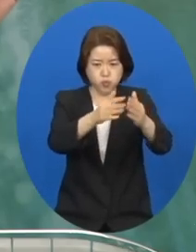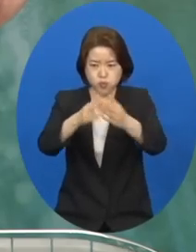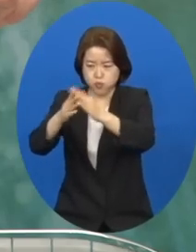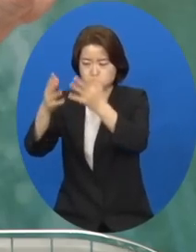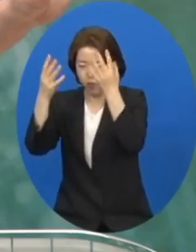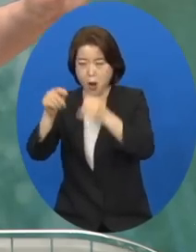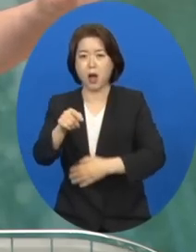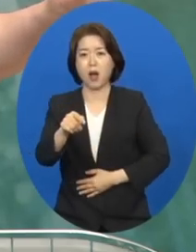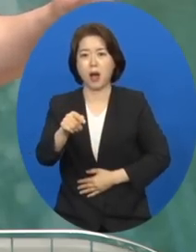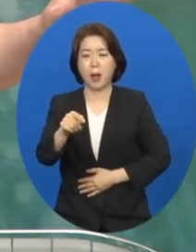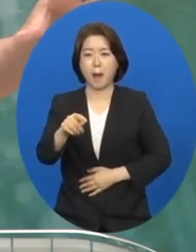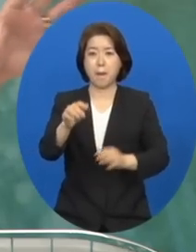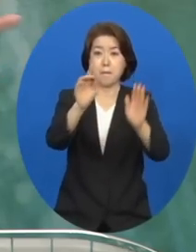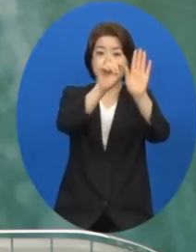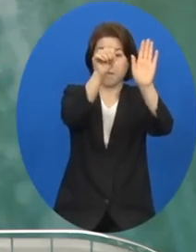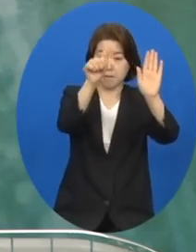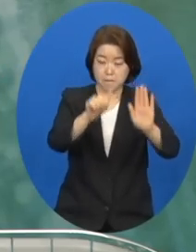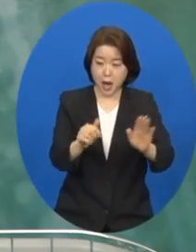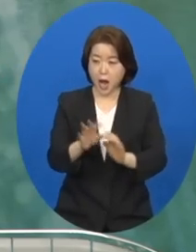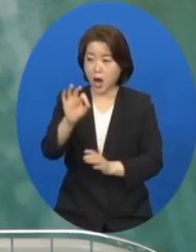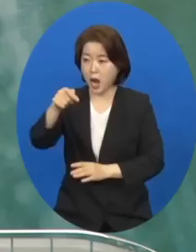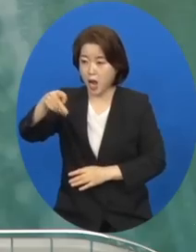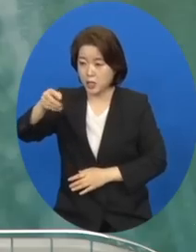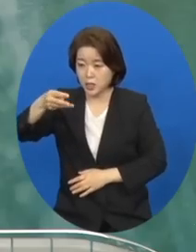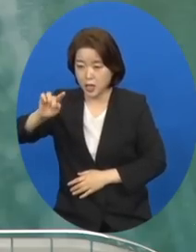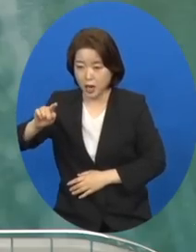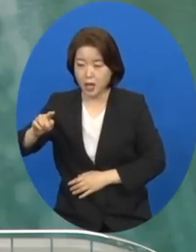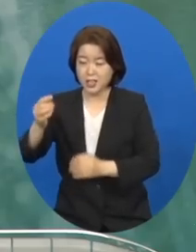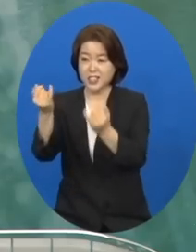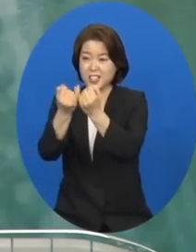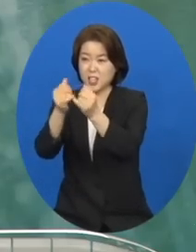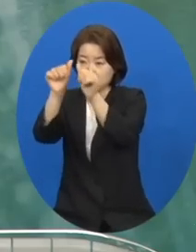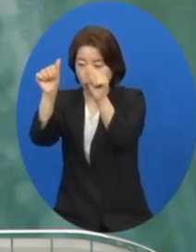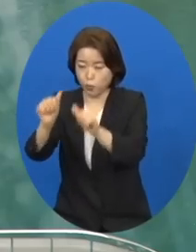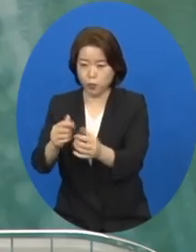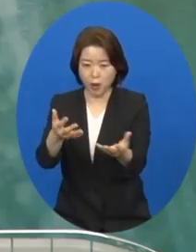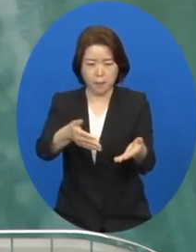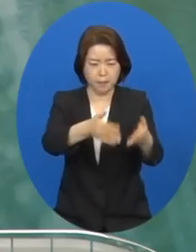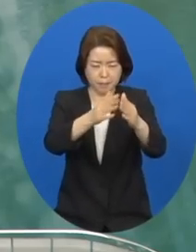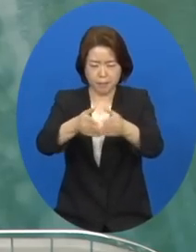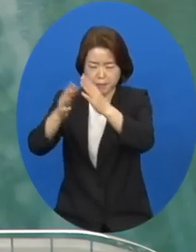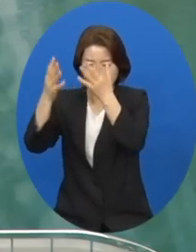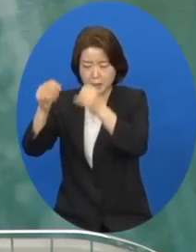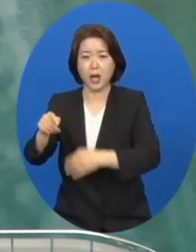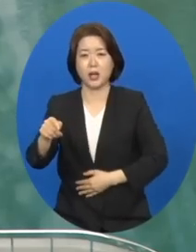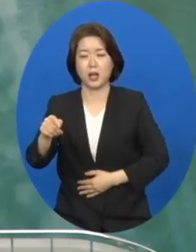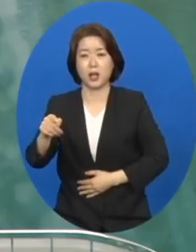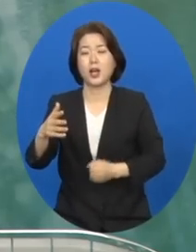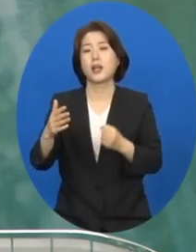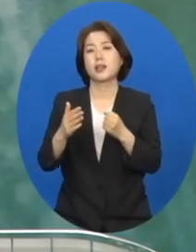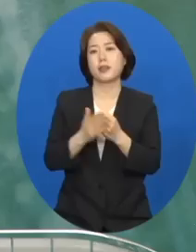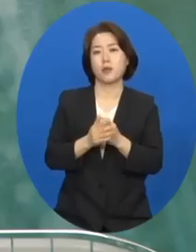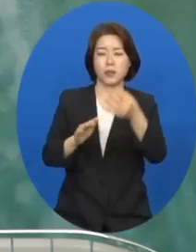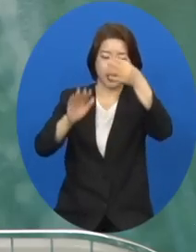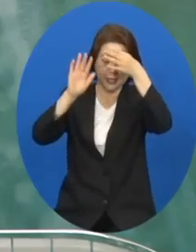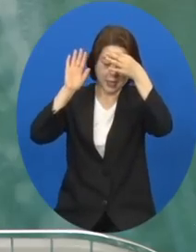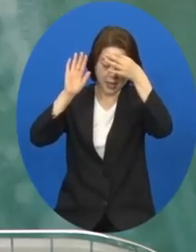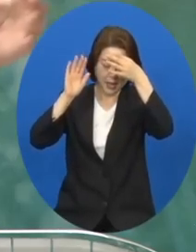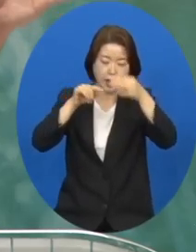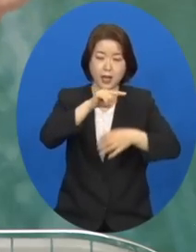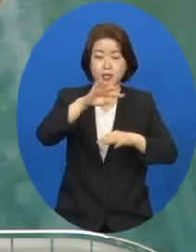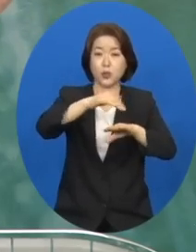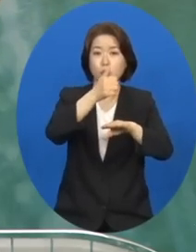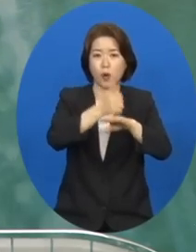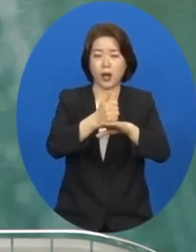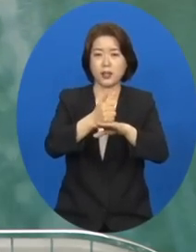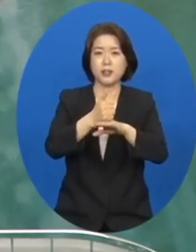아세라 신을 섬겼습니다 그래서 히 스 기 여 왕 이 4개월 동안 종교개혁을 실시하 줘 그래서